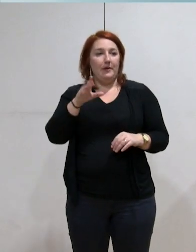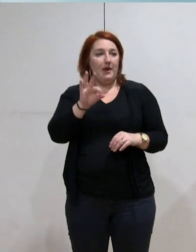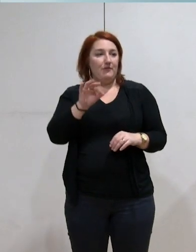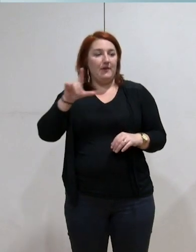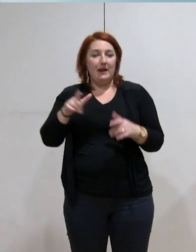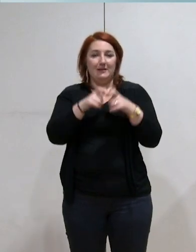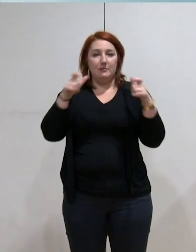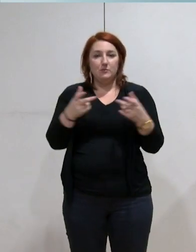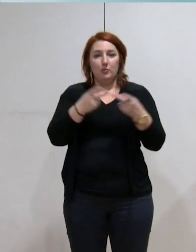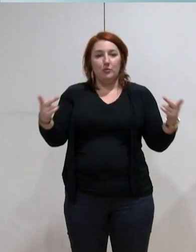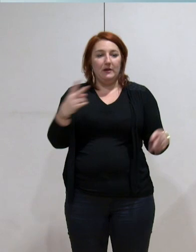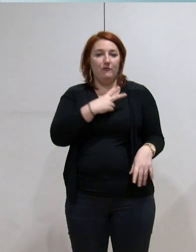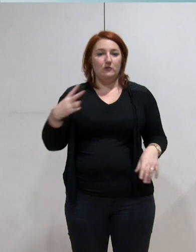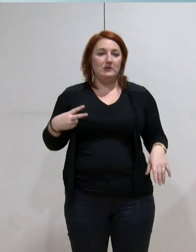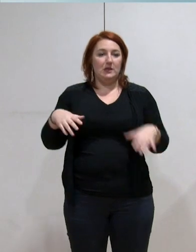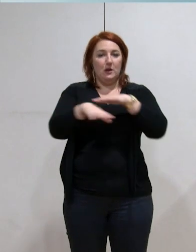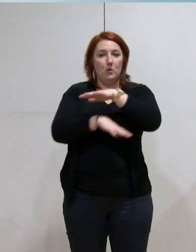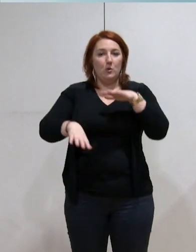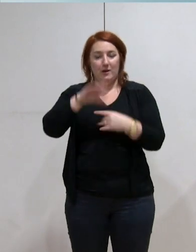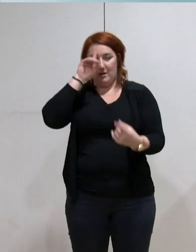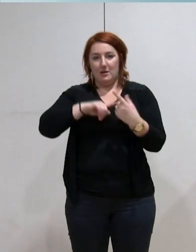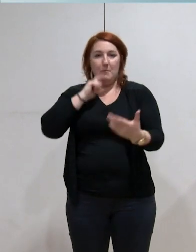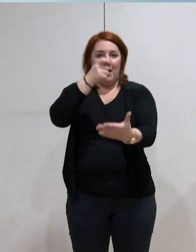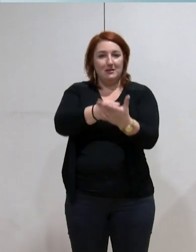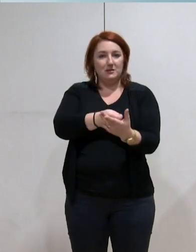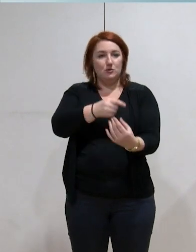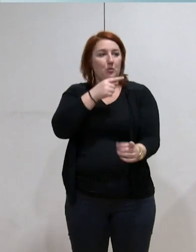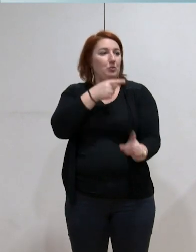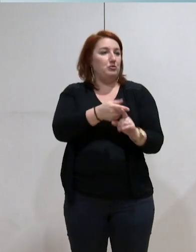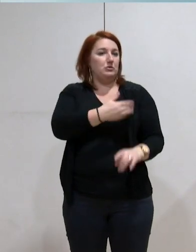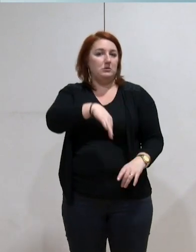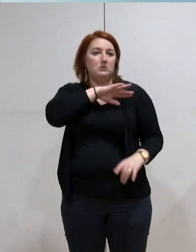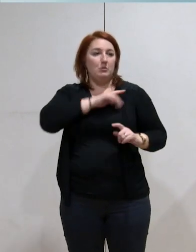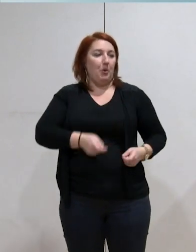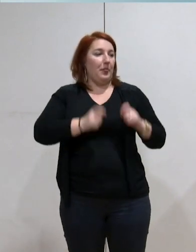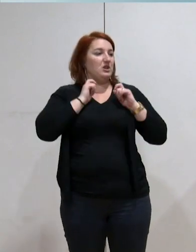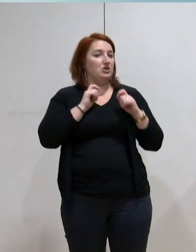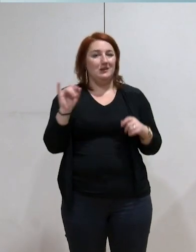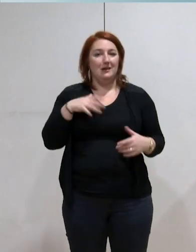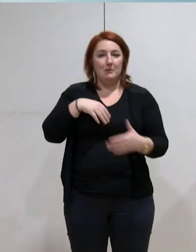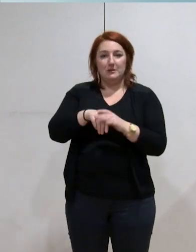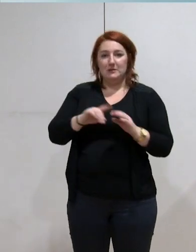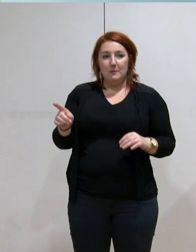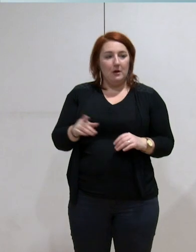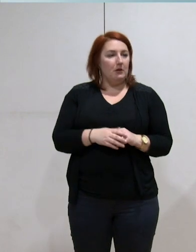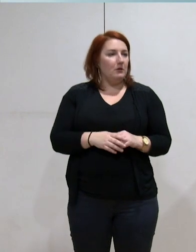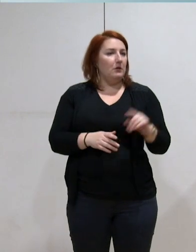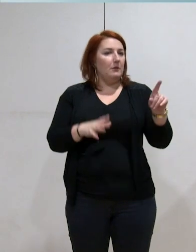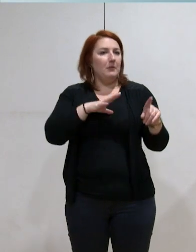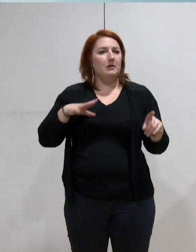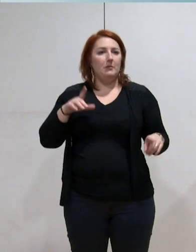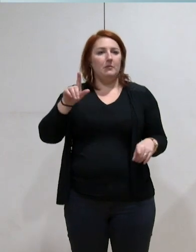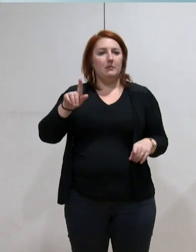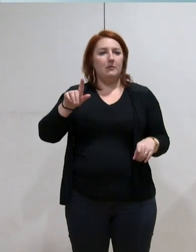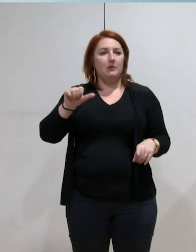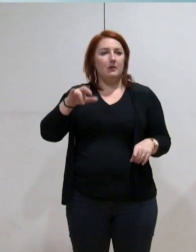foncier local des acquisitions et du portage pr pas part au vote ah madame